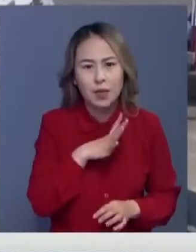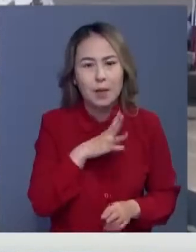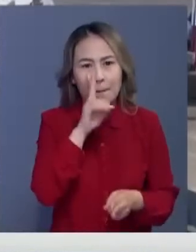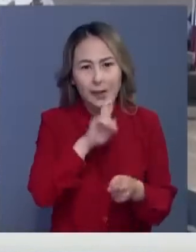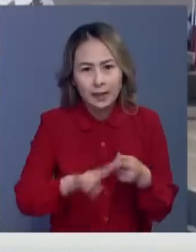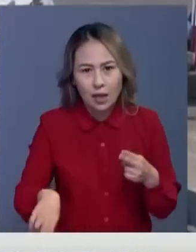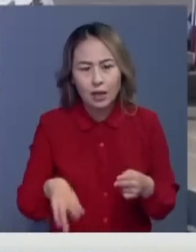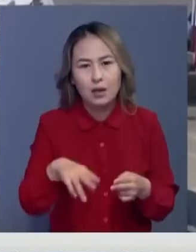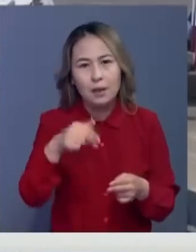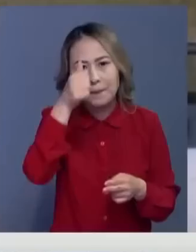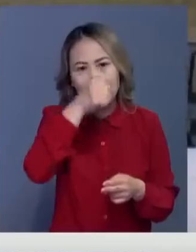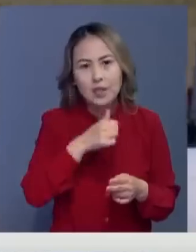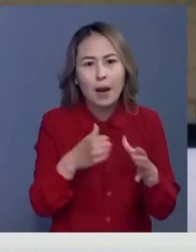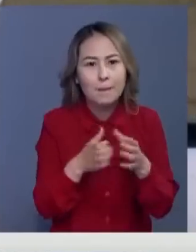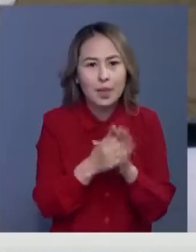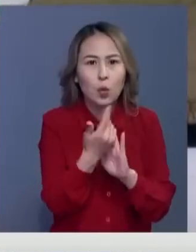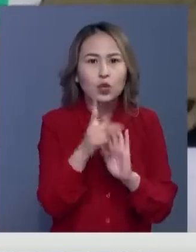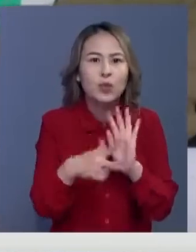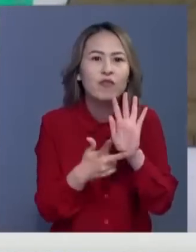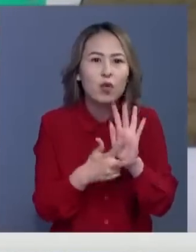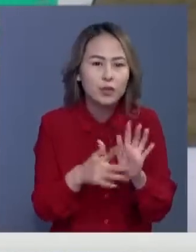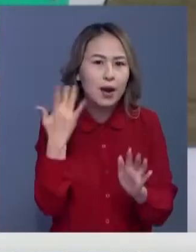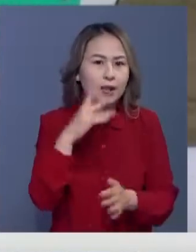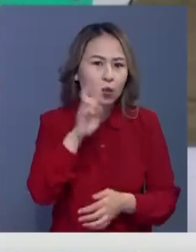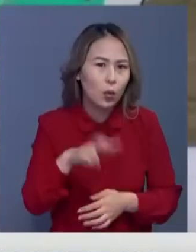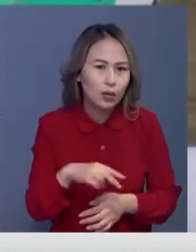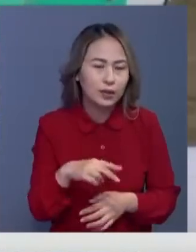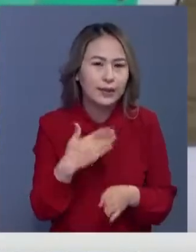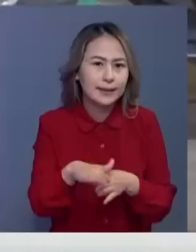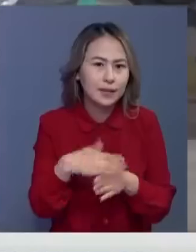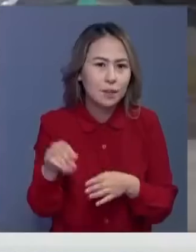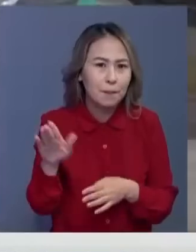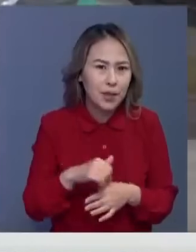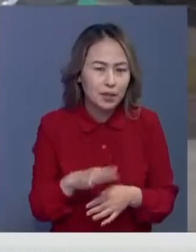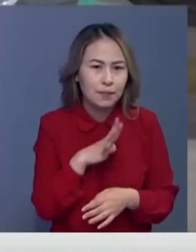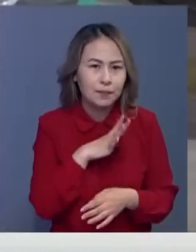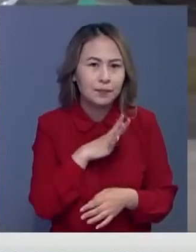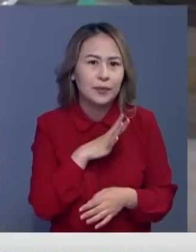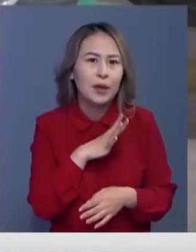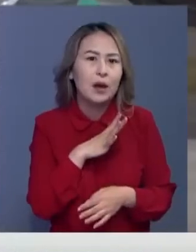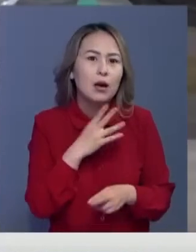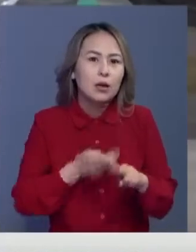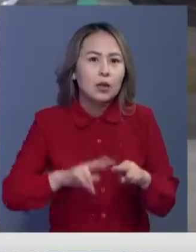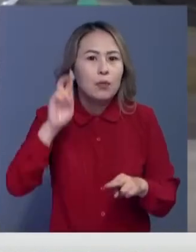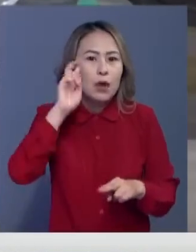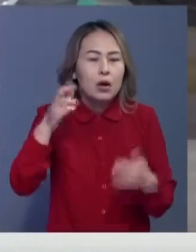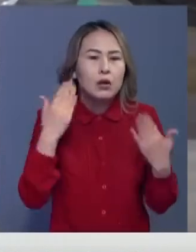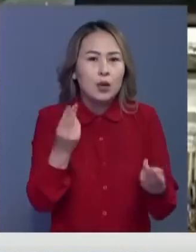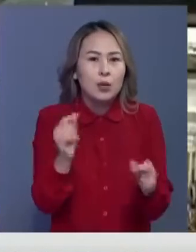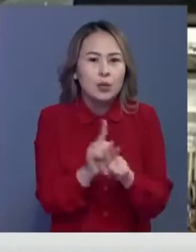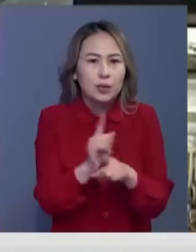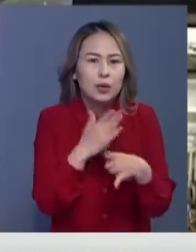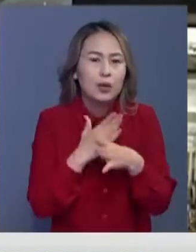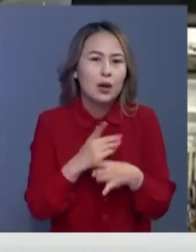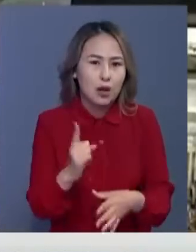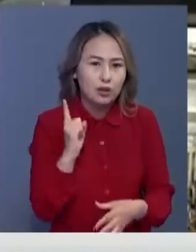Өткен айда компания 13,8 миллиард ақш доллар көлеміндегі кредит желісін пайдаланды. Енді үкіметтен де қаржылай көмек